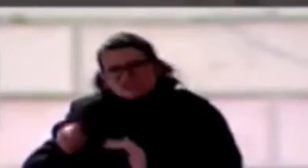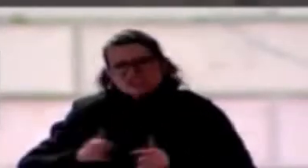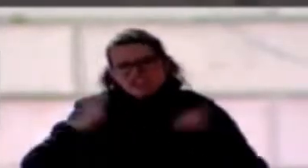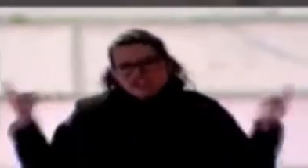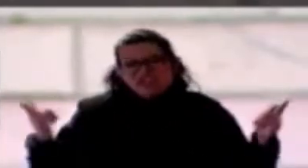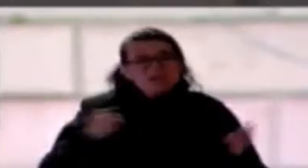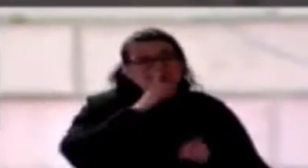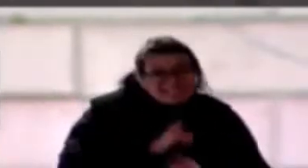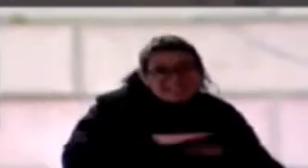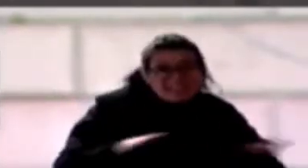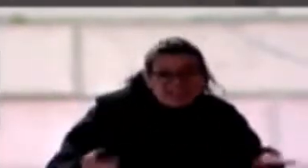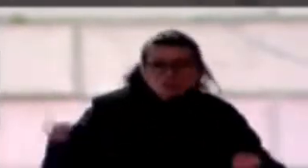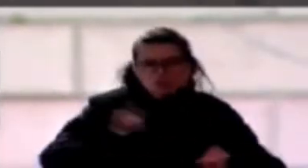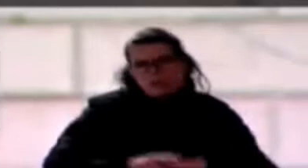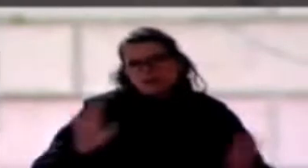luce tramite